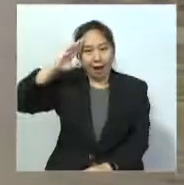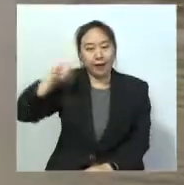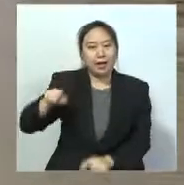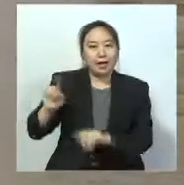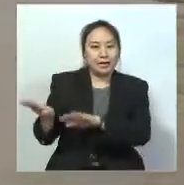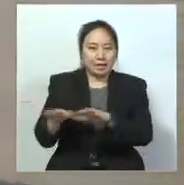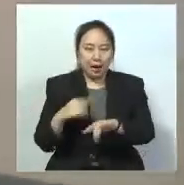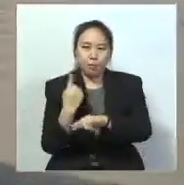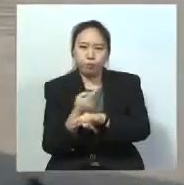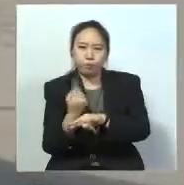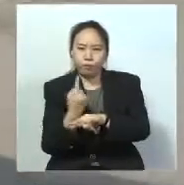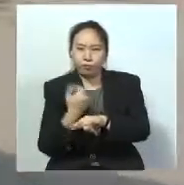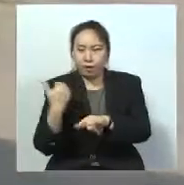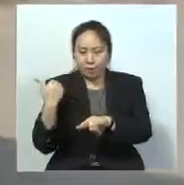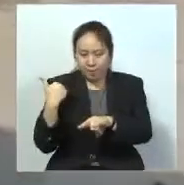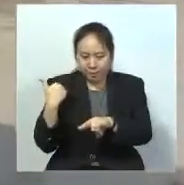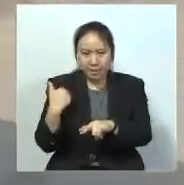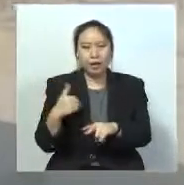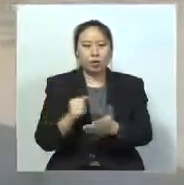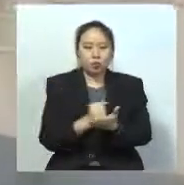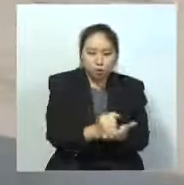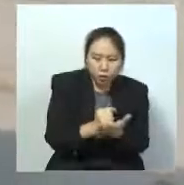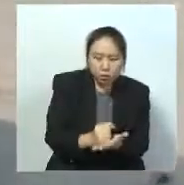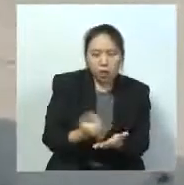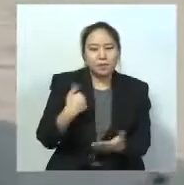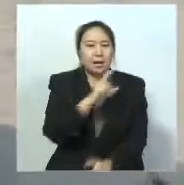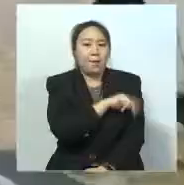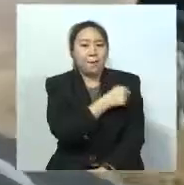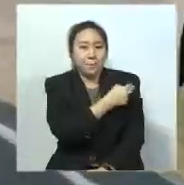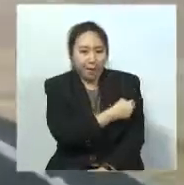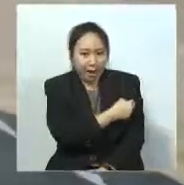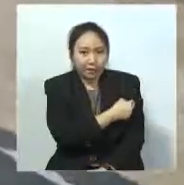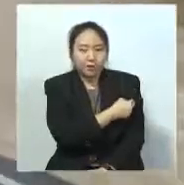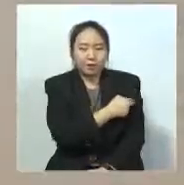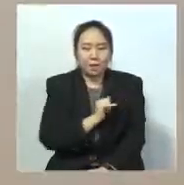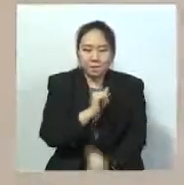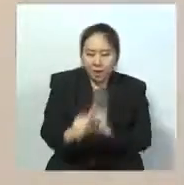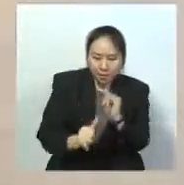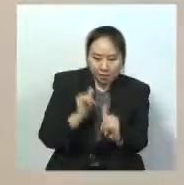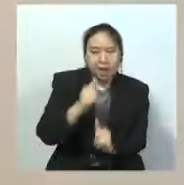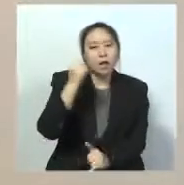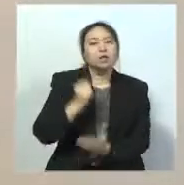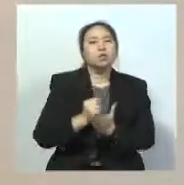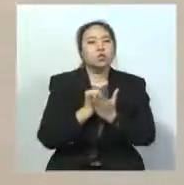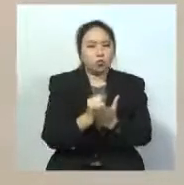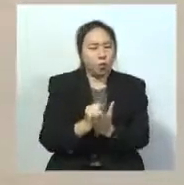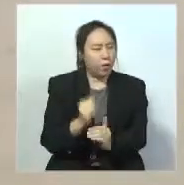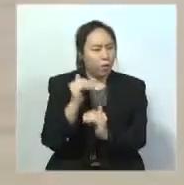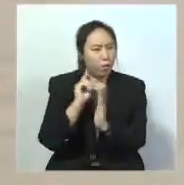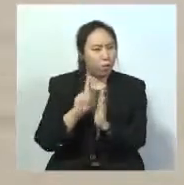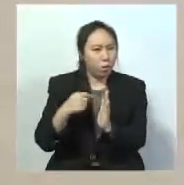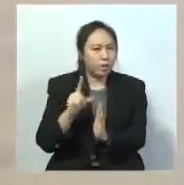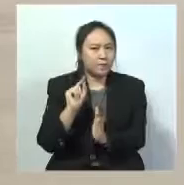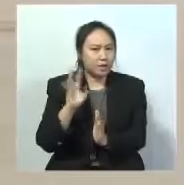ลิคอปเตอร์กู้ภัยเตรียมเฮลิคอปเตอร์ค้นหาไว้รวมถึงเตรียมแพทย์ที่จะสามารถออกไปช่วยเหลือได้ภายใน24ชั่วโมง